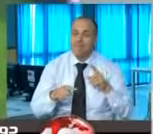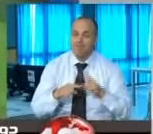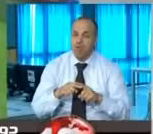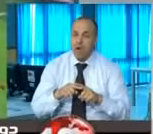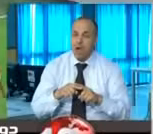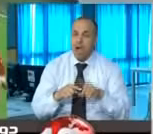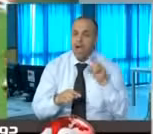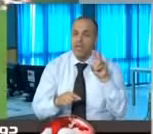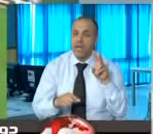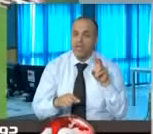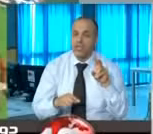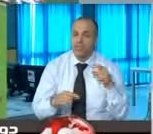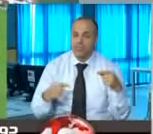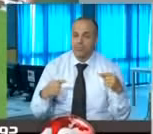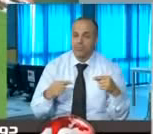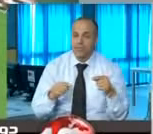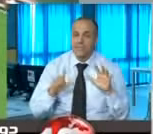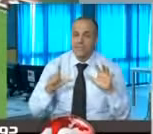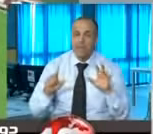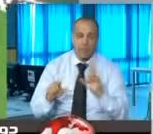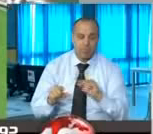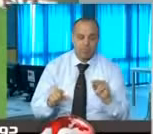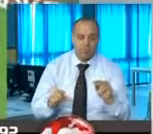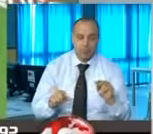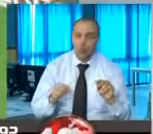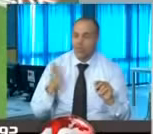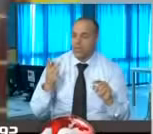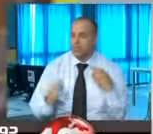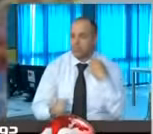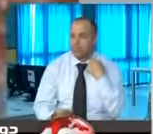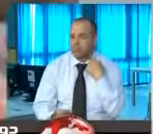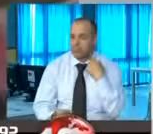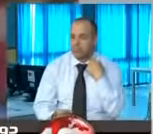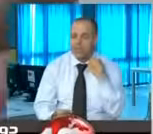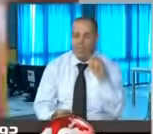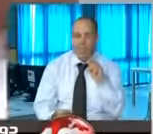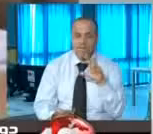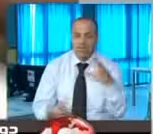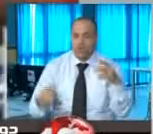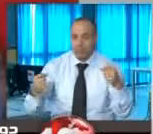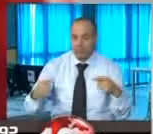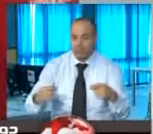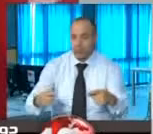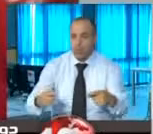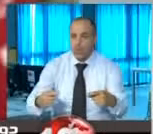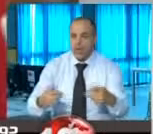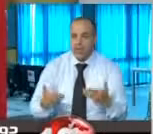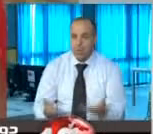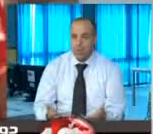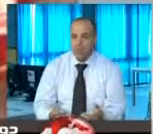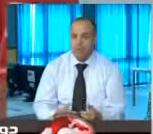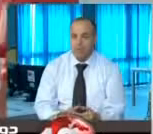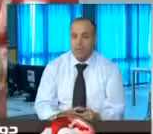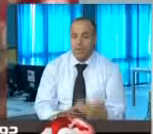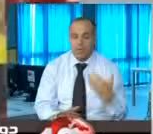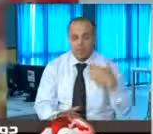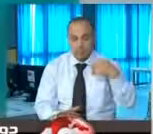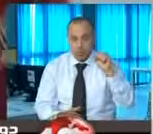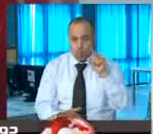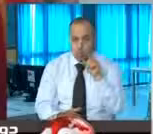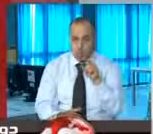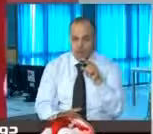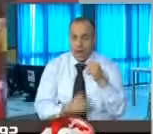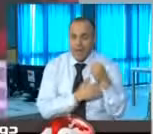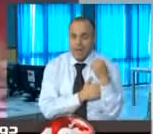18 مقابل 7 تعادلات وثلاث هزائم من 28 مواجهة خاضها إلى حد الآن، ليتوج حسابيا